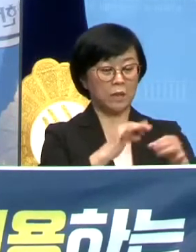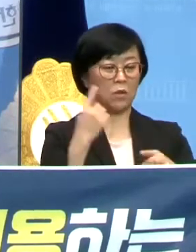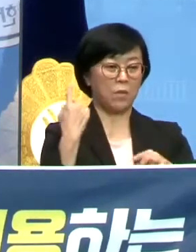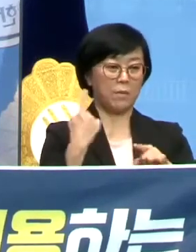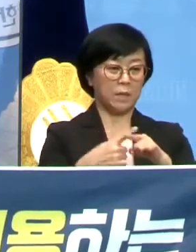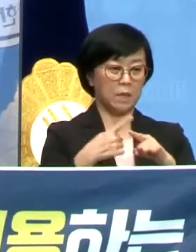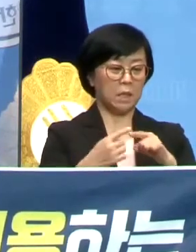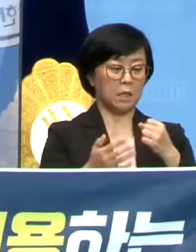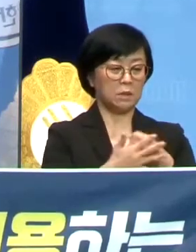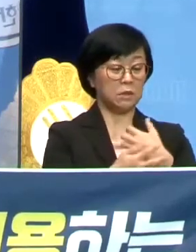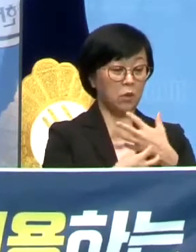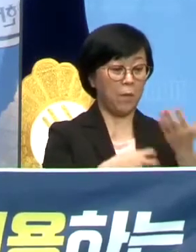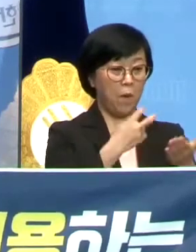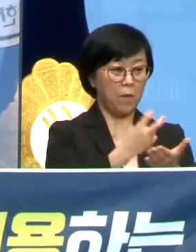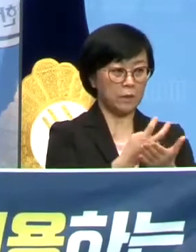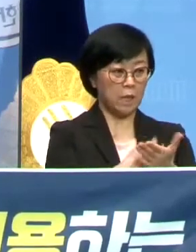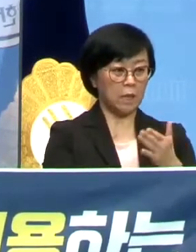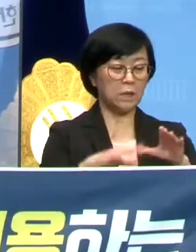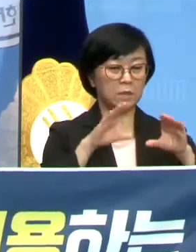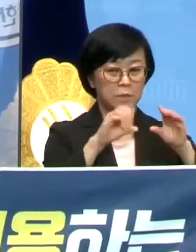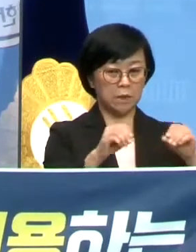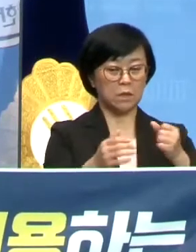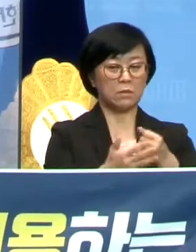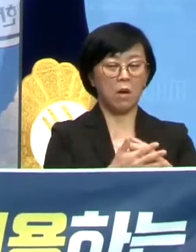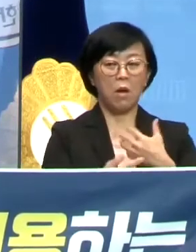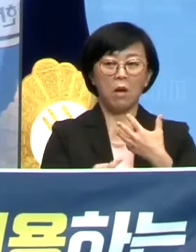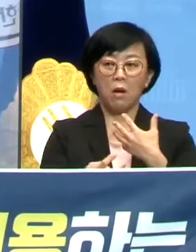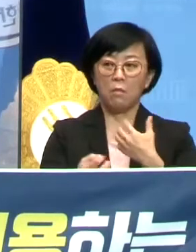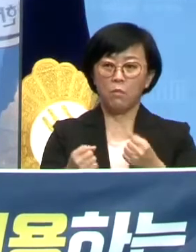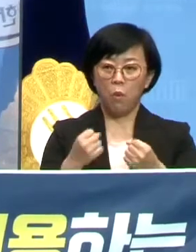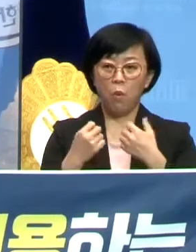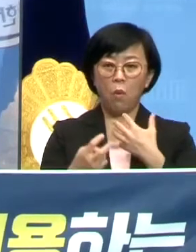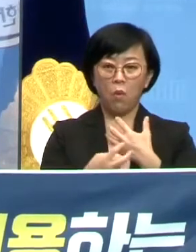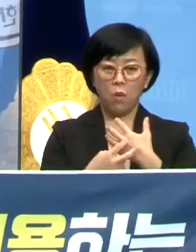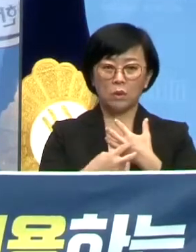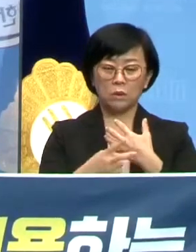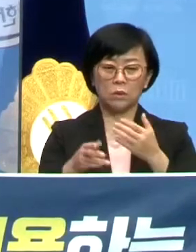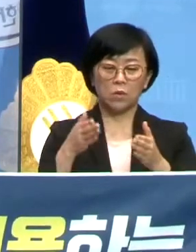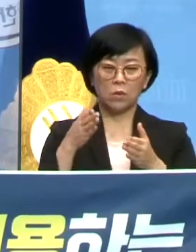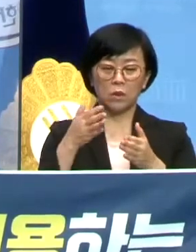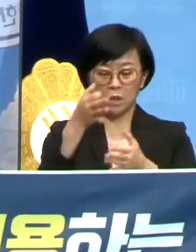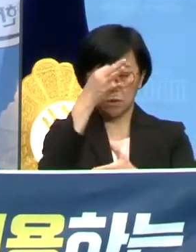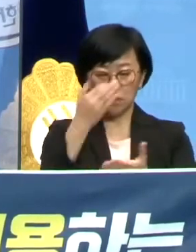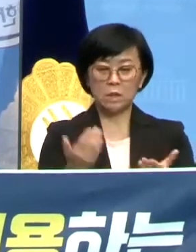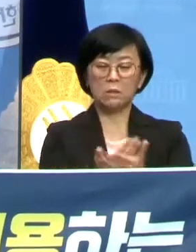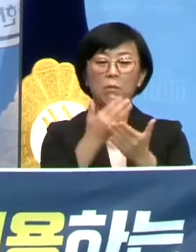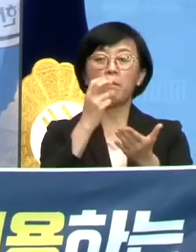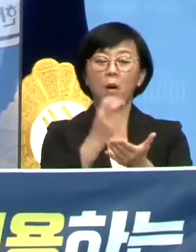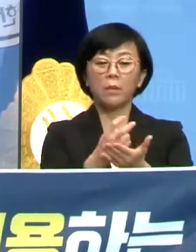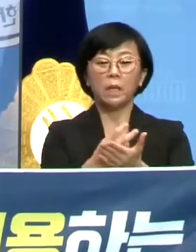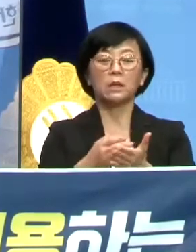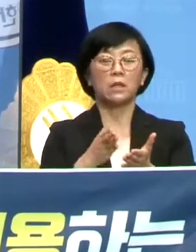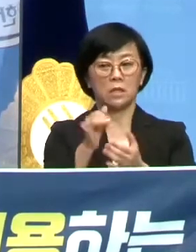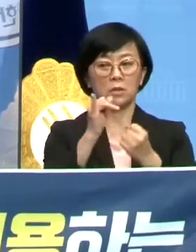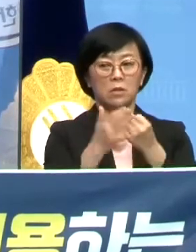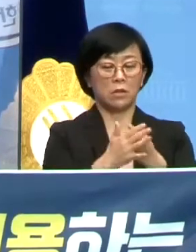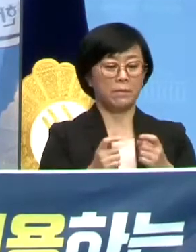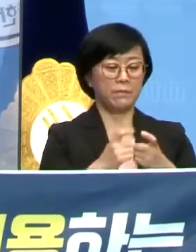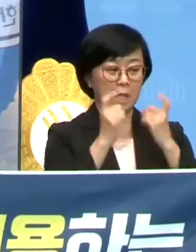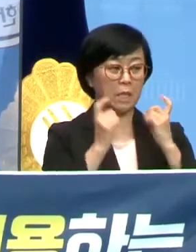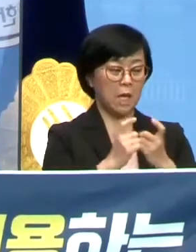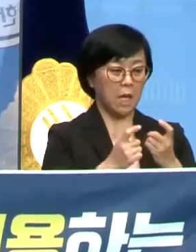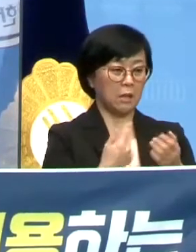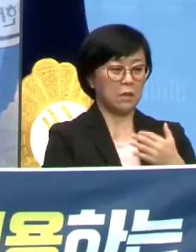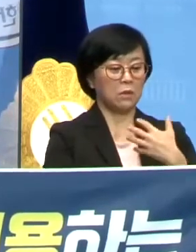법상 으로 금지되어 있지만 보건 의료 기술 진흥 법이라는 통로를 이용해서 추진을 해왔습니다 민간의료보험 사가